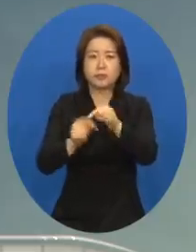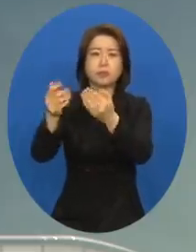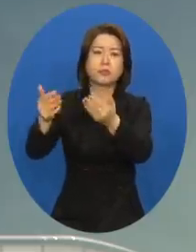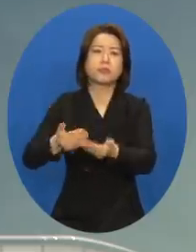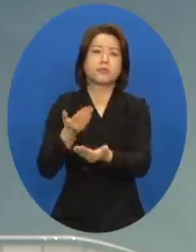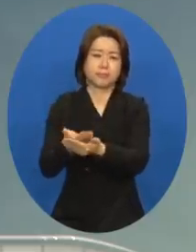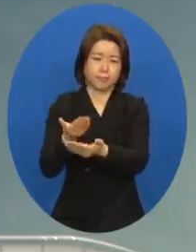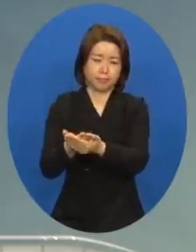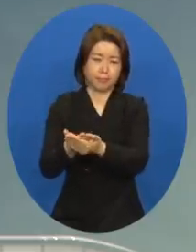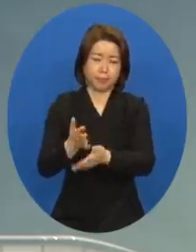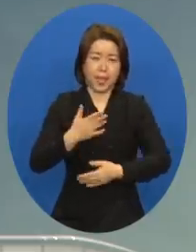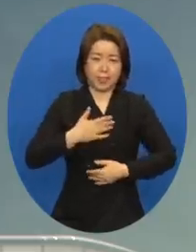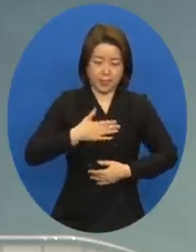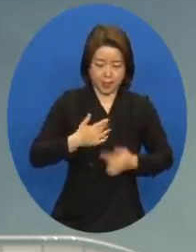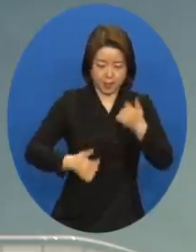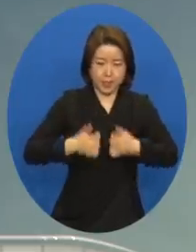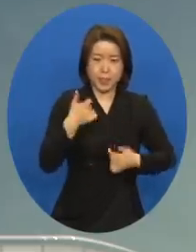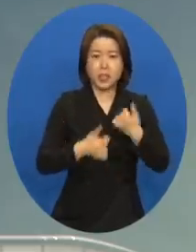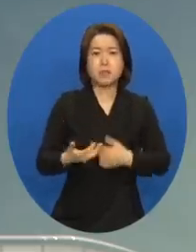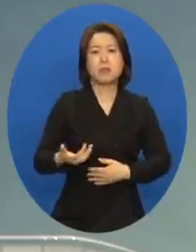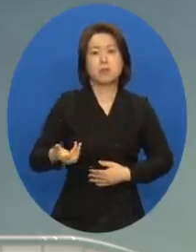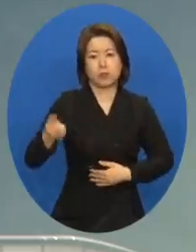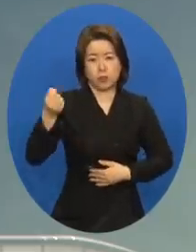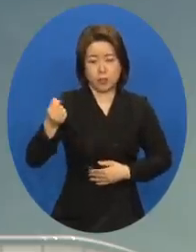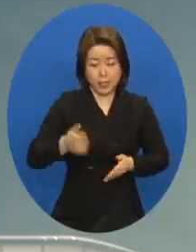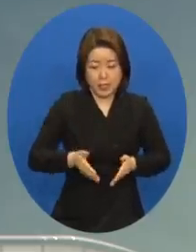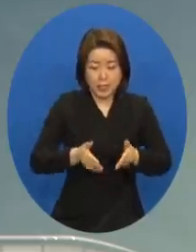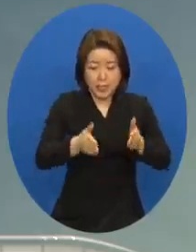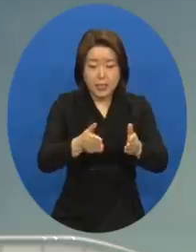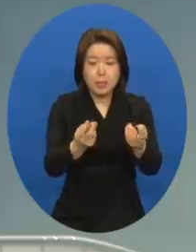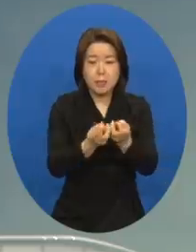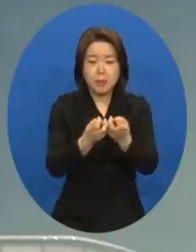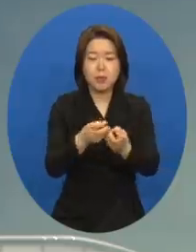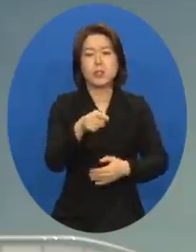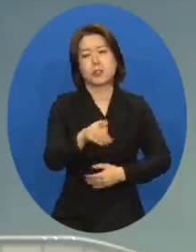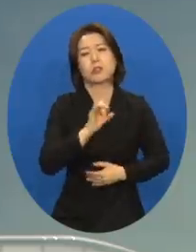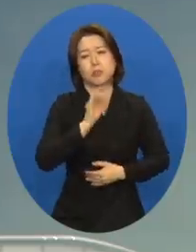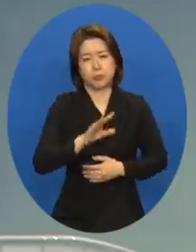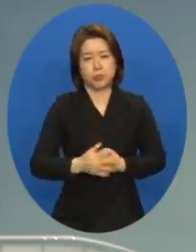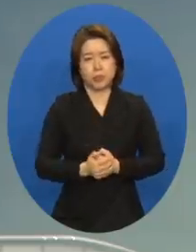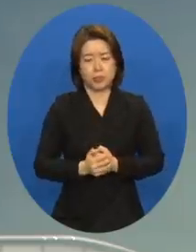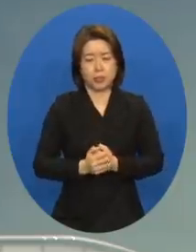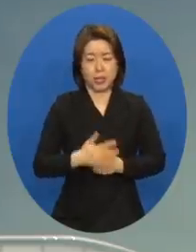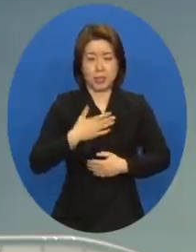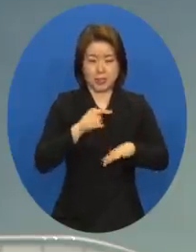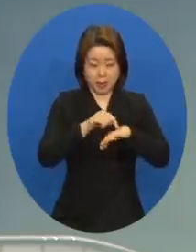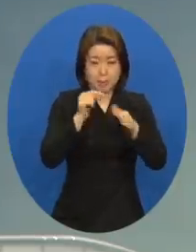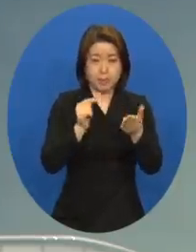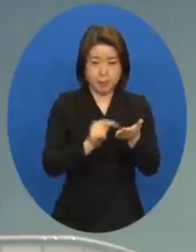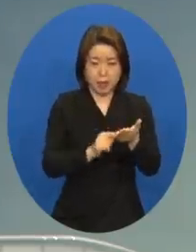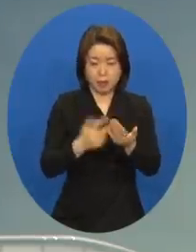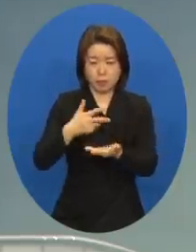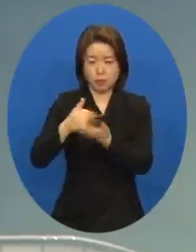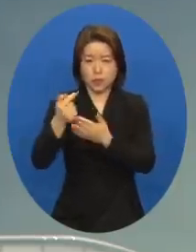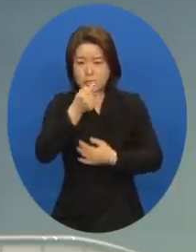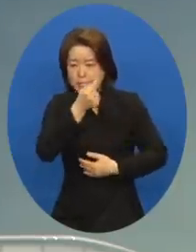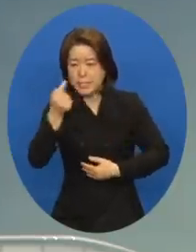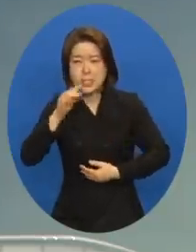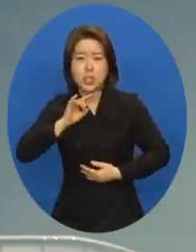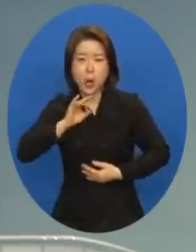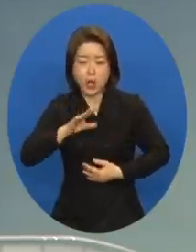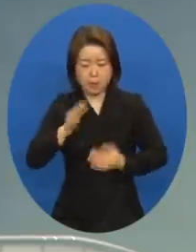주십시오. 내가 기쁨을 누릴 길은 이 길뿐입니다. 내 마음이 주님의